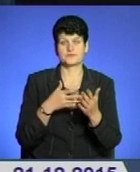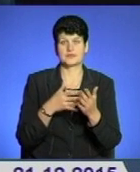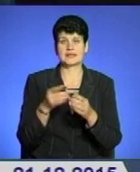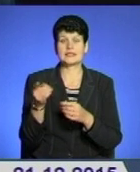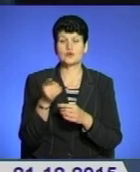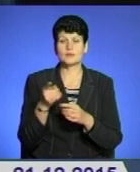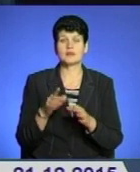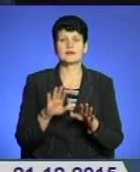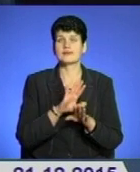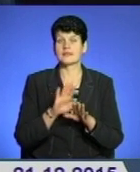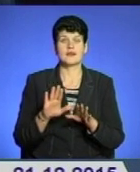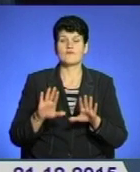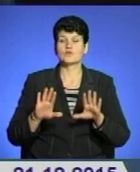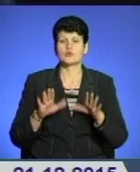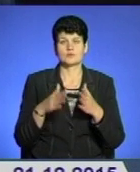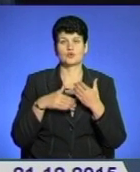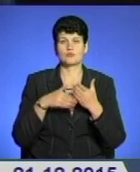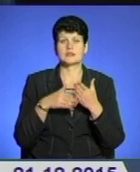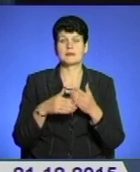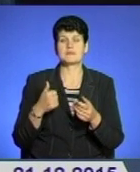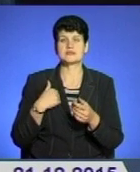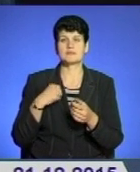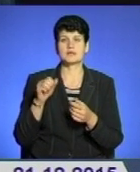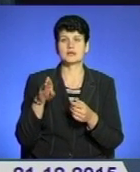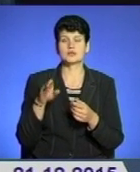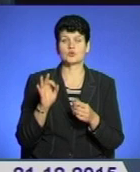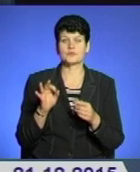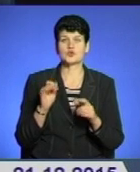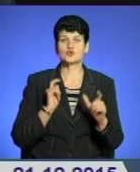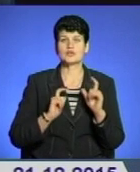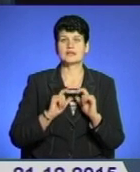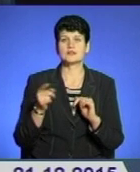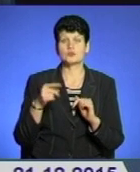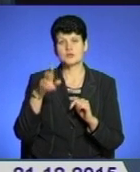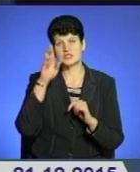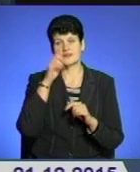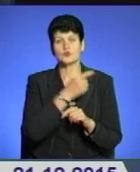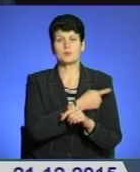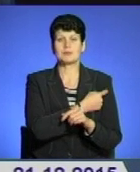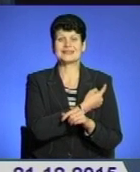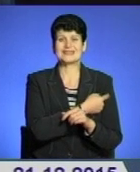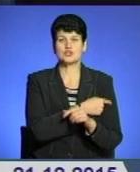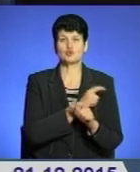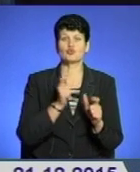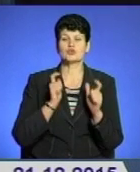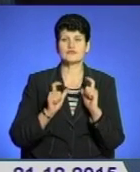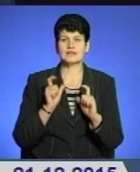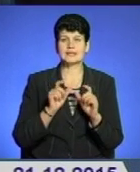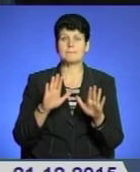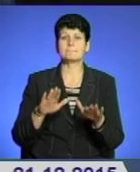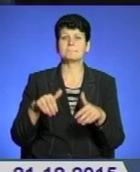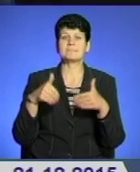Тернополяни не втомлюються допомагати бійцям АТО. Студенти факультету фізіології Тернопільського державного медичного університету вкотре